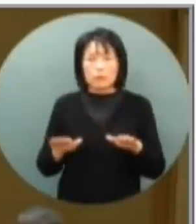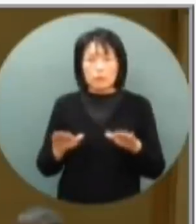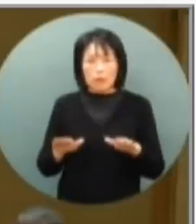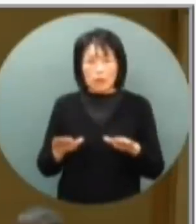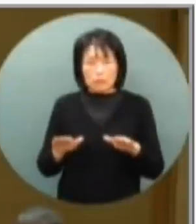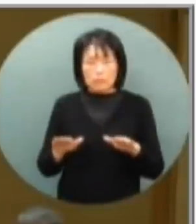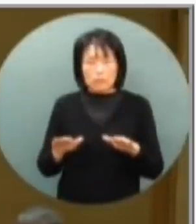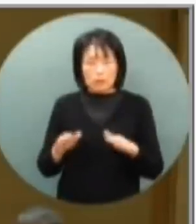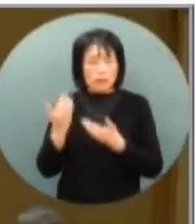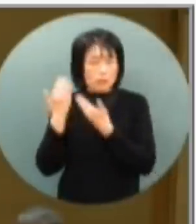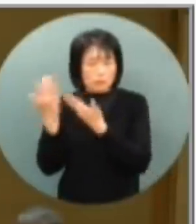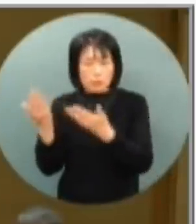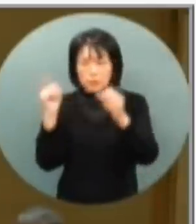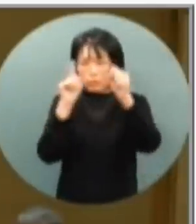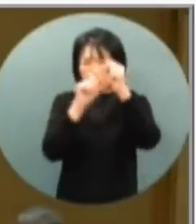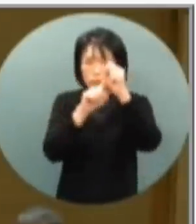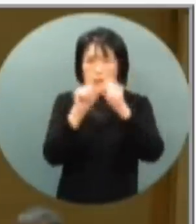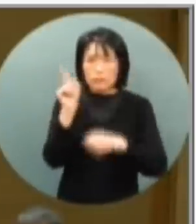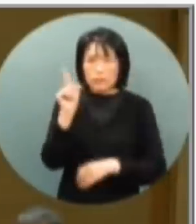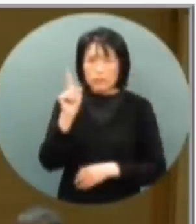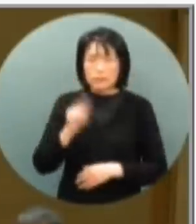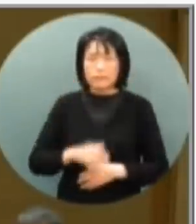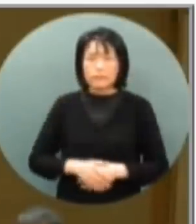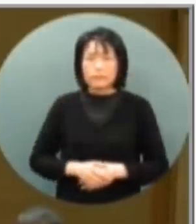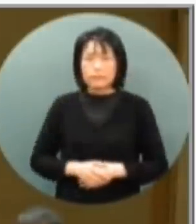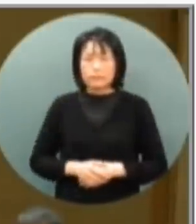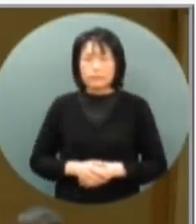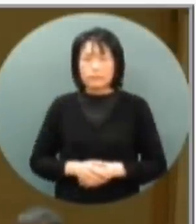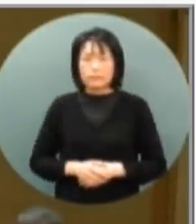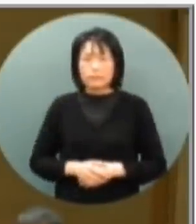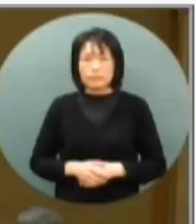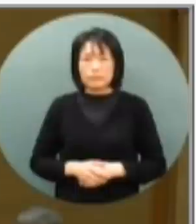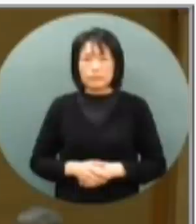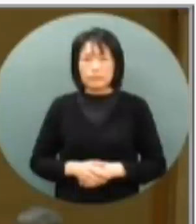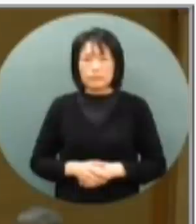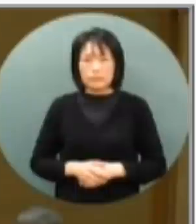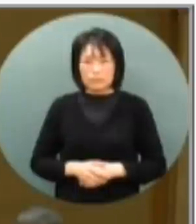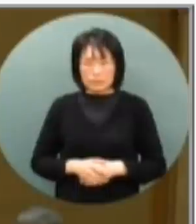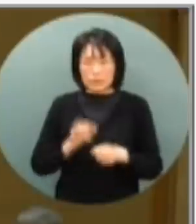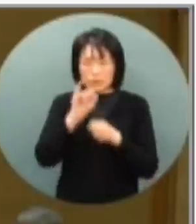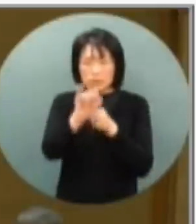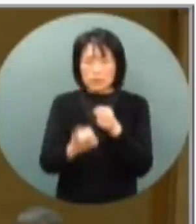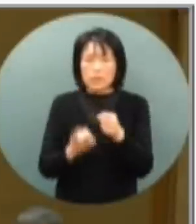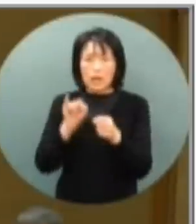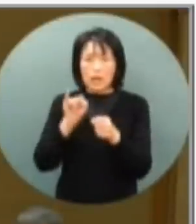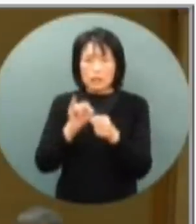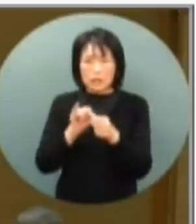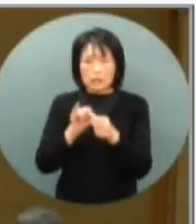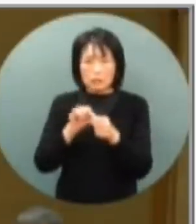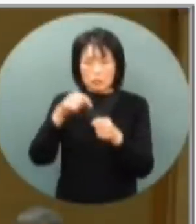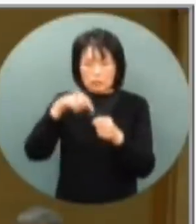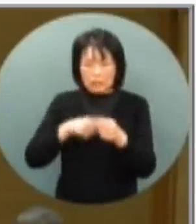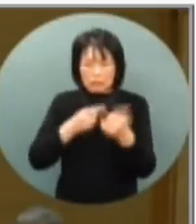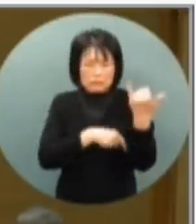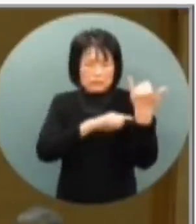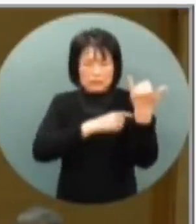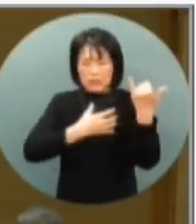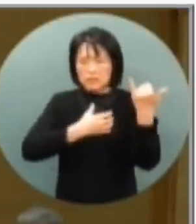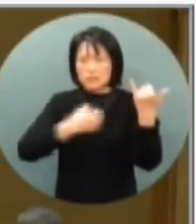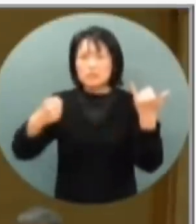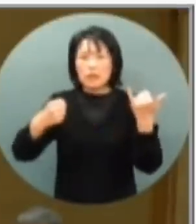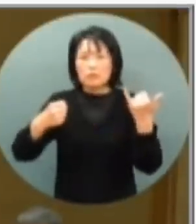した趣旨は、確かにそういうネット上の人権侵害は許され